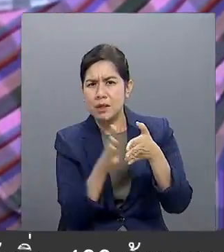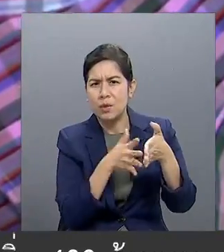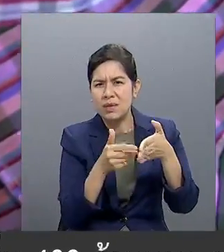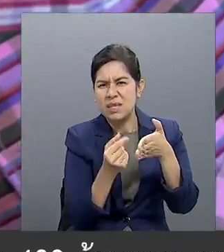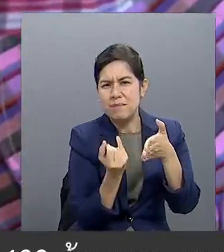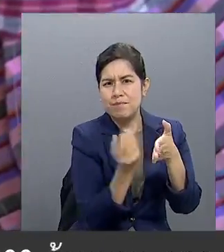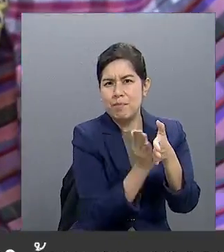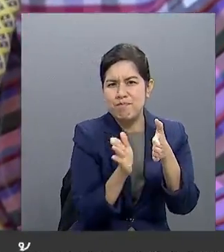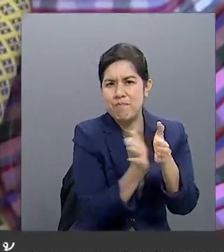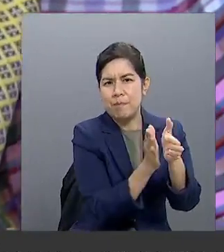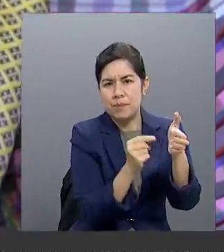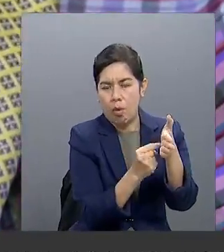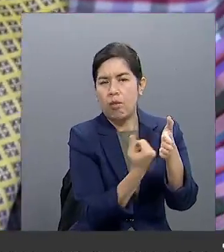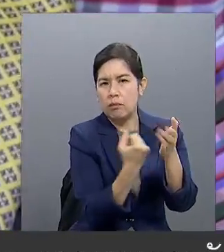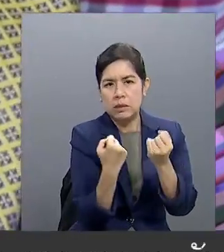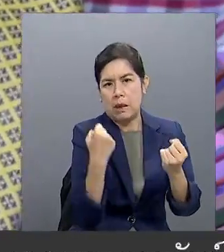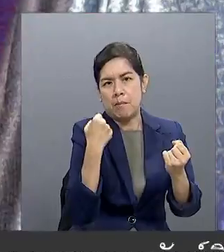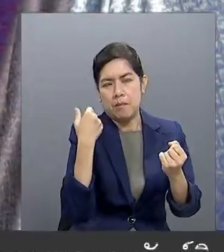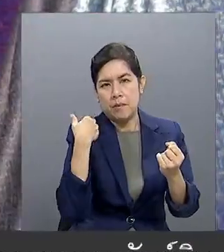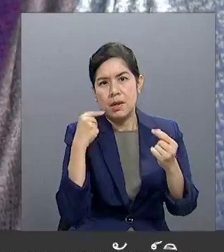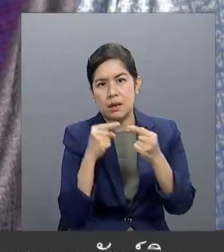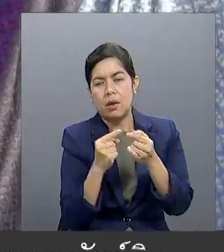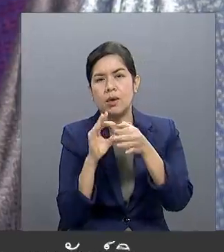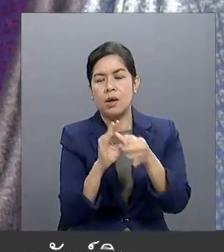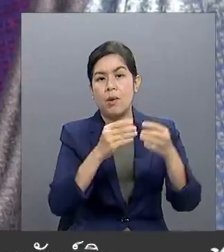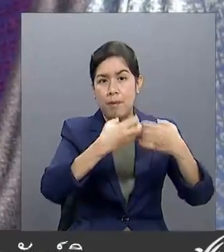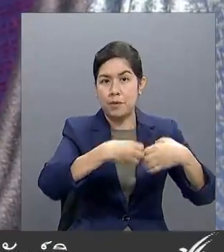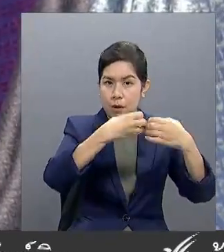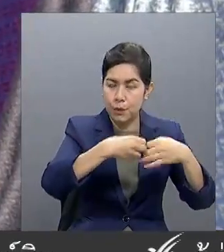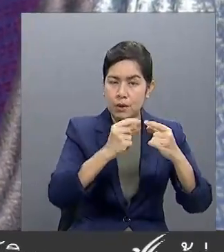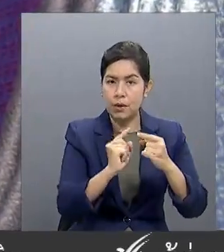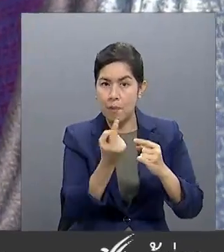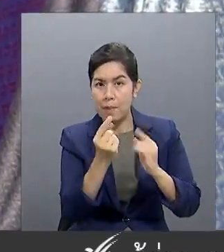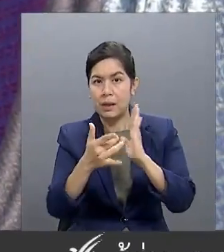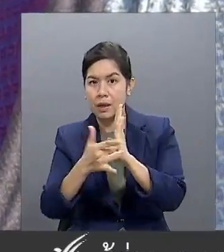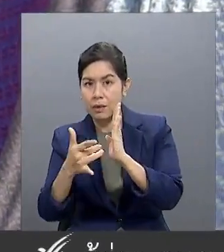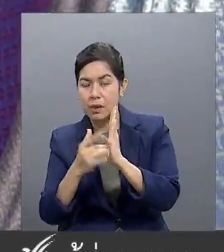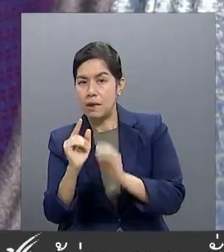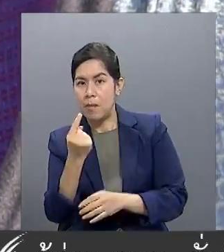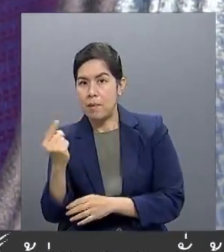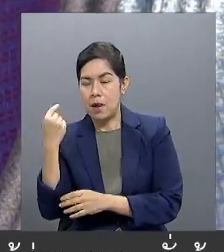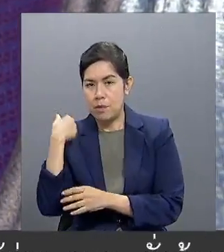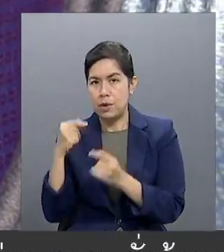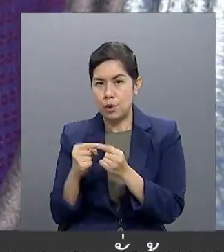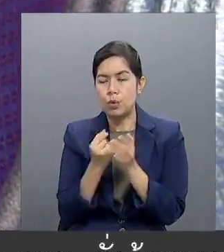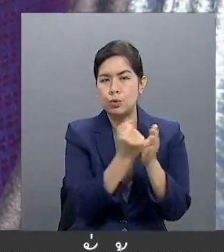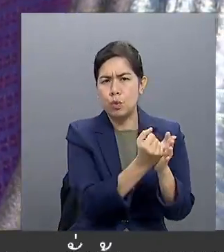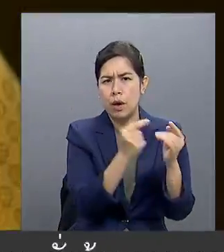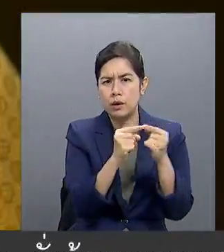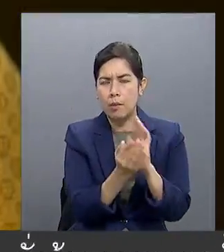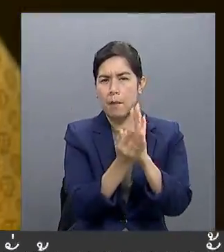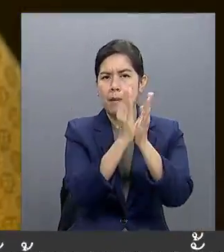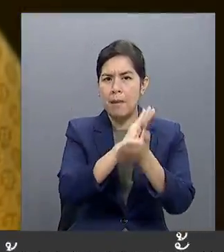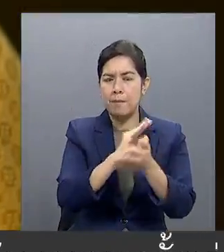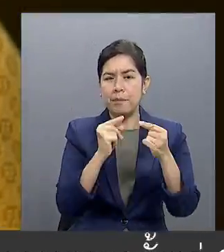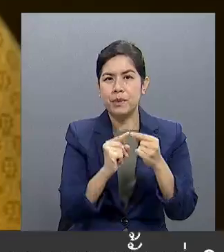ใช้นาโนเทคโนโลยีเข้ามาช่วยนะคะมีเทคนิคอีโคพรินต์นะคะมีเทคนิคเอนแคปซูเลชันเพื่อที่จะทำให้กลิ่นเนี้ยติ